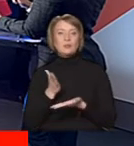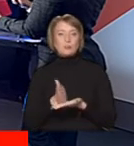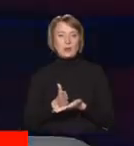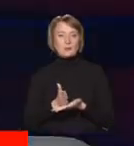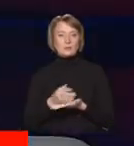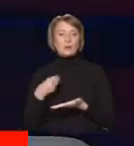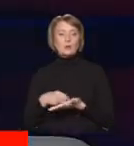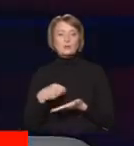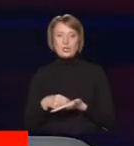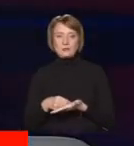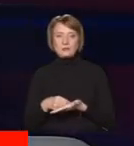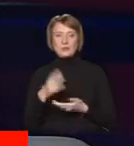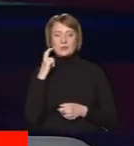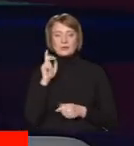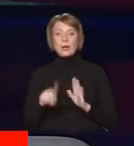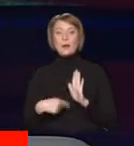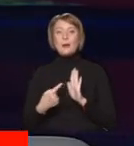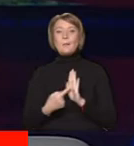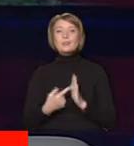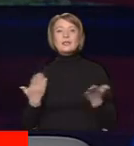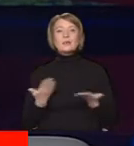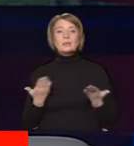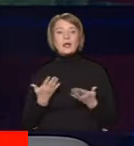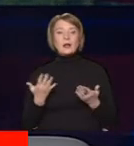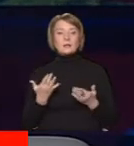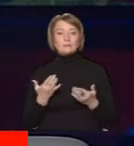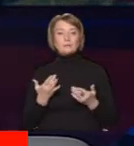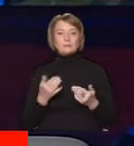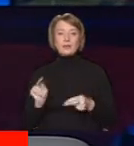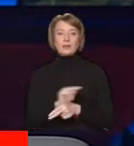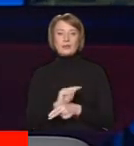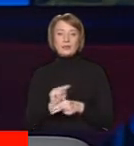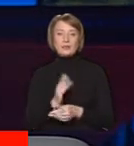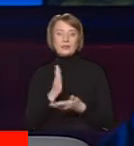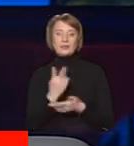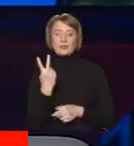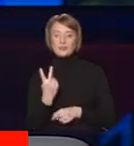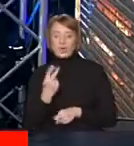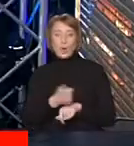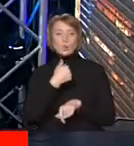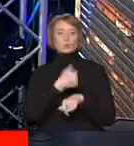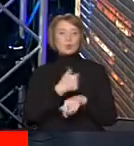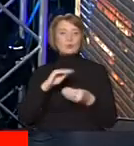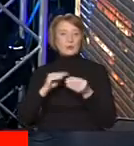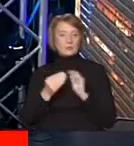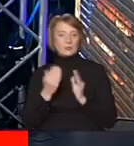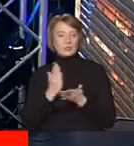рахунок міського бюджету, зокрема. А питання просто в тому, яким чином вони прокладаються. Так, тобто зараз є дві основні проблеми. По-перше,